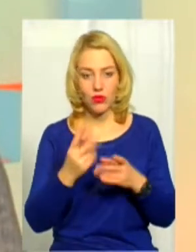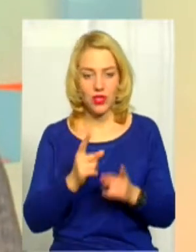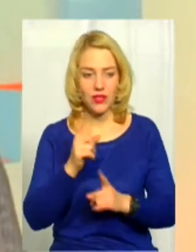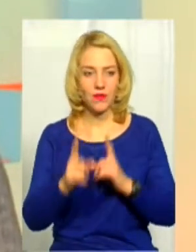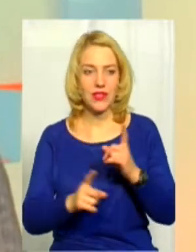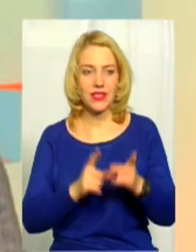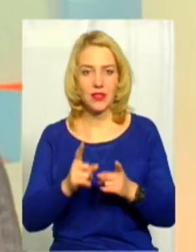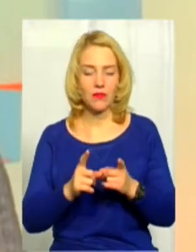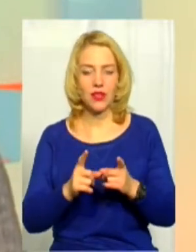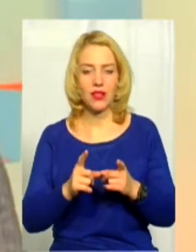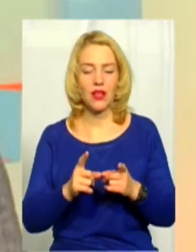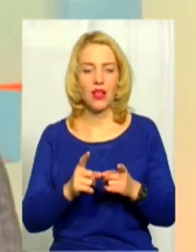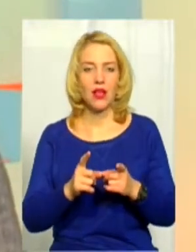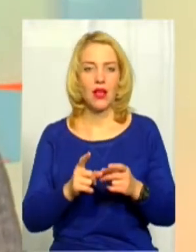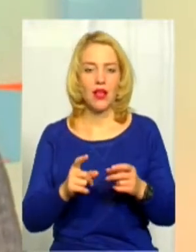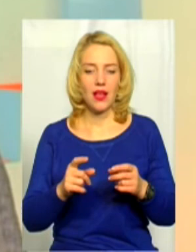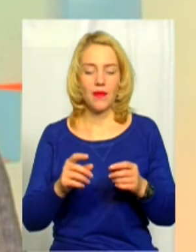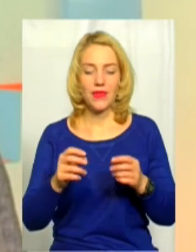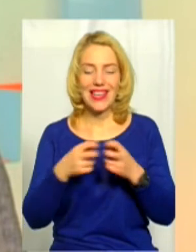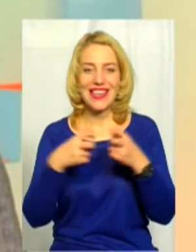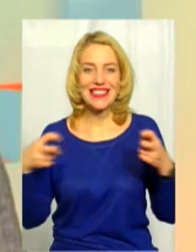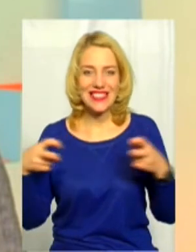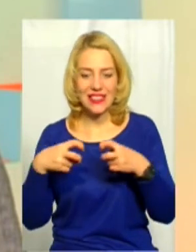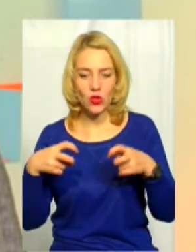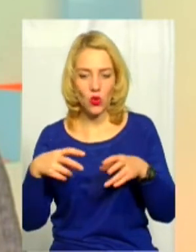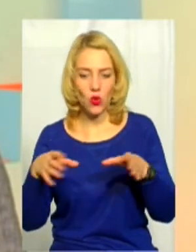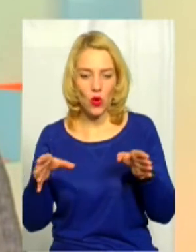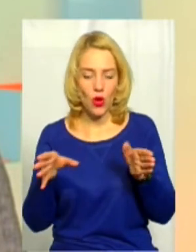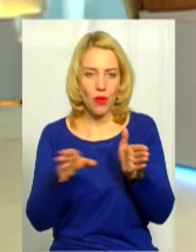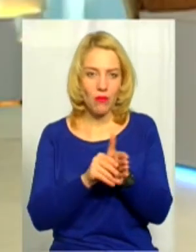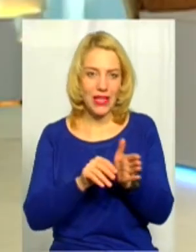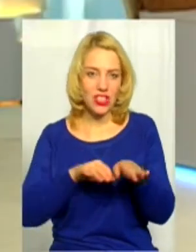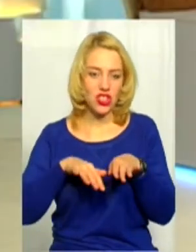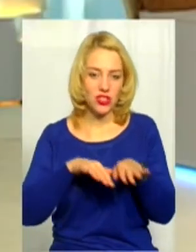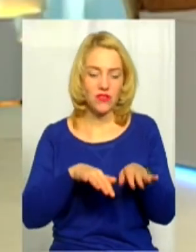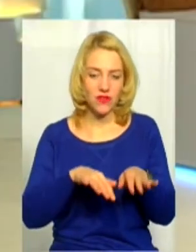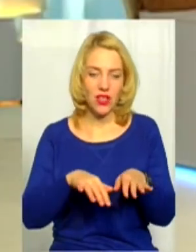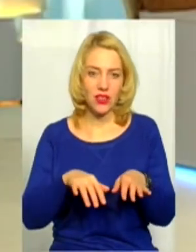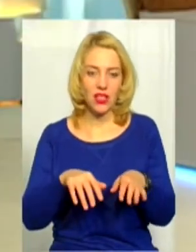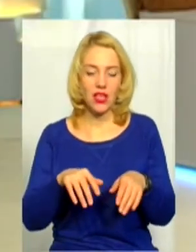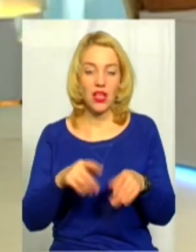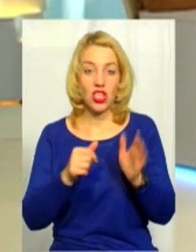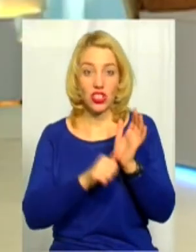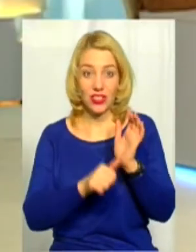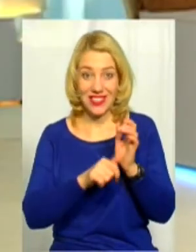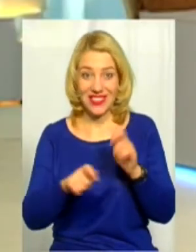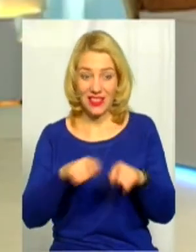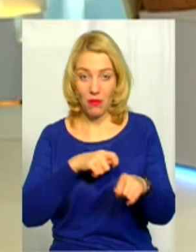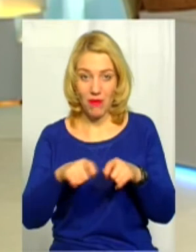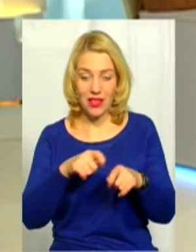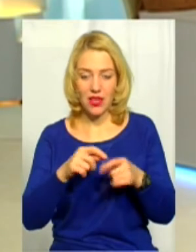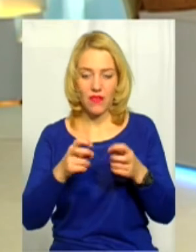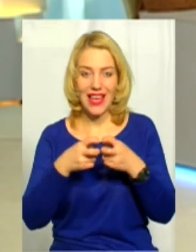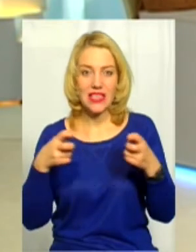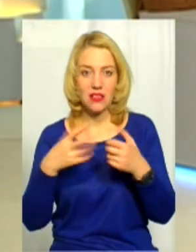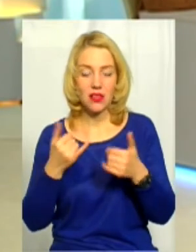моделі пришивання резинки по-іншому. Вони зекономили буквально в дуже такому короткому терміні 60 метрів резинки і 16 годин